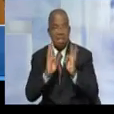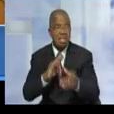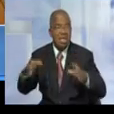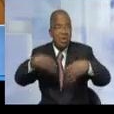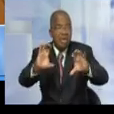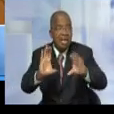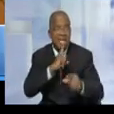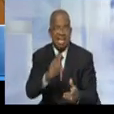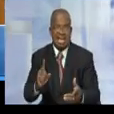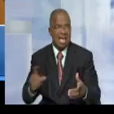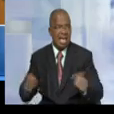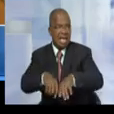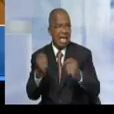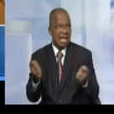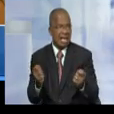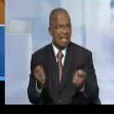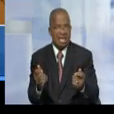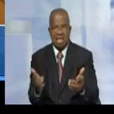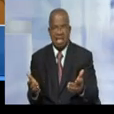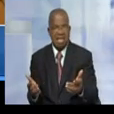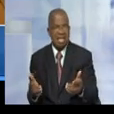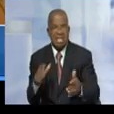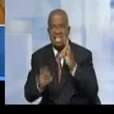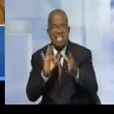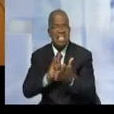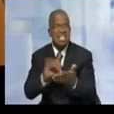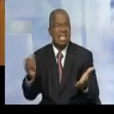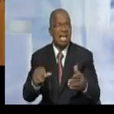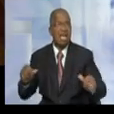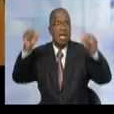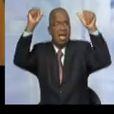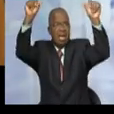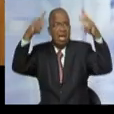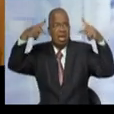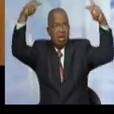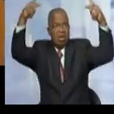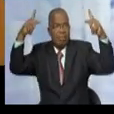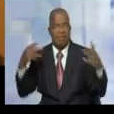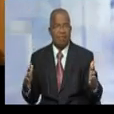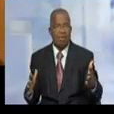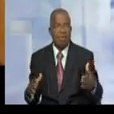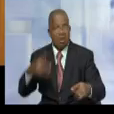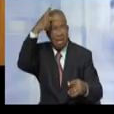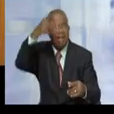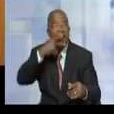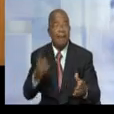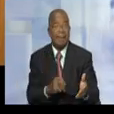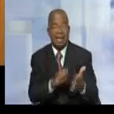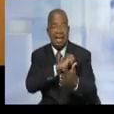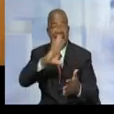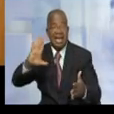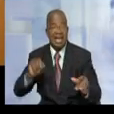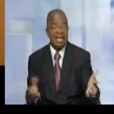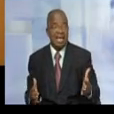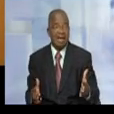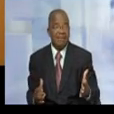que l'entretien sommaire, c'est un plafond qui tombe et le COGES achète, paye des pointes pour maintenir le plafond. Mais on ne peut